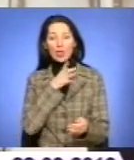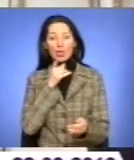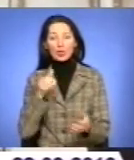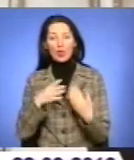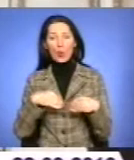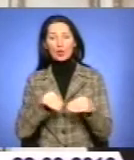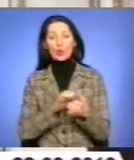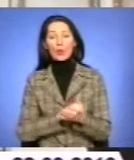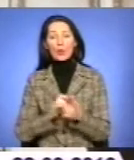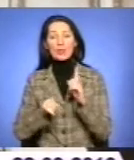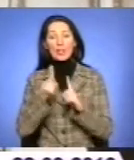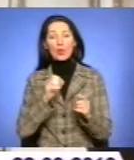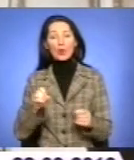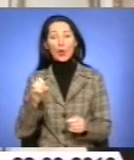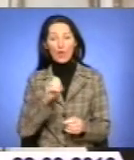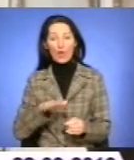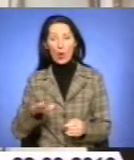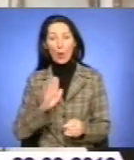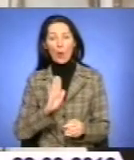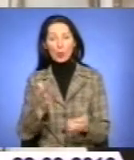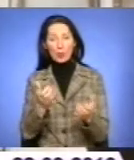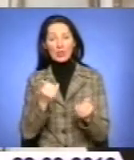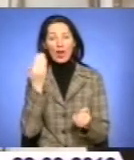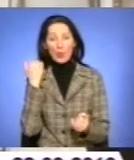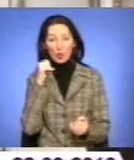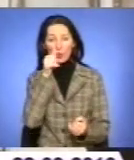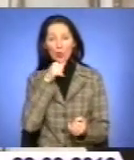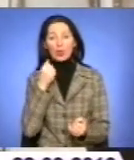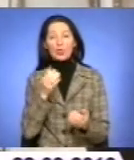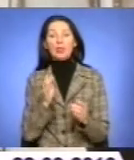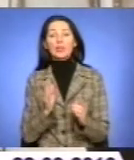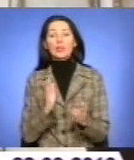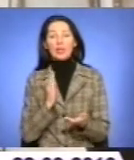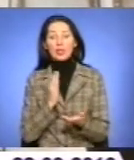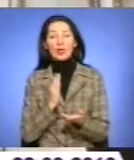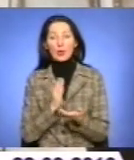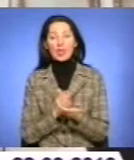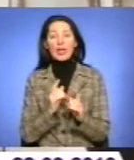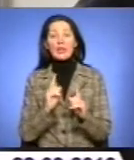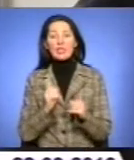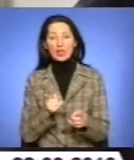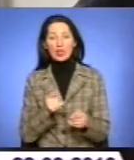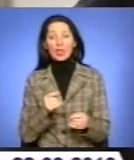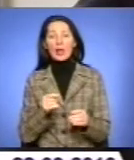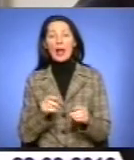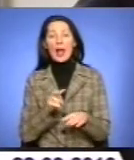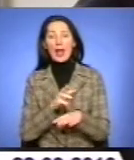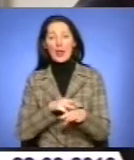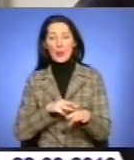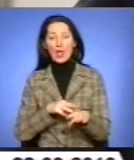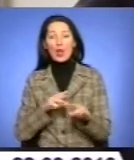Європи, це було прийняття в минулому році і набуття чинності Кримінально-процесуального кодексу